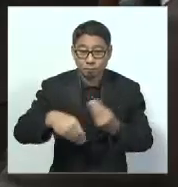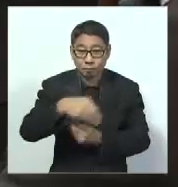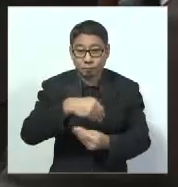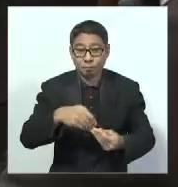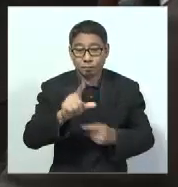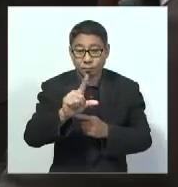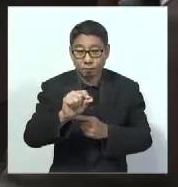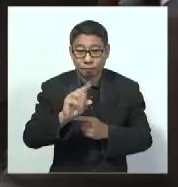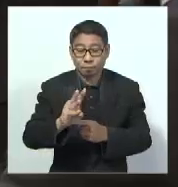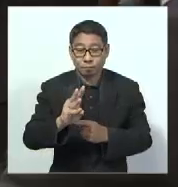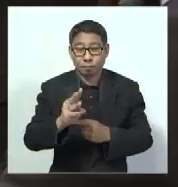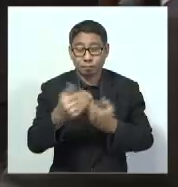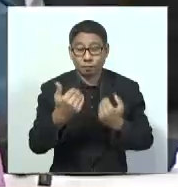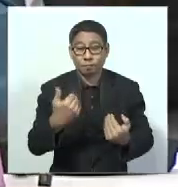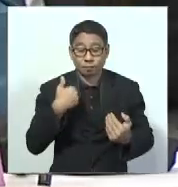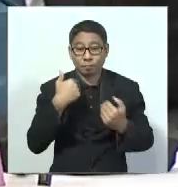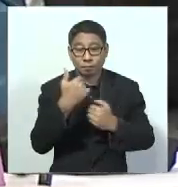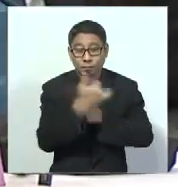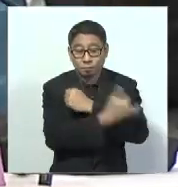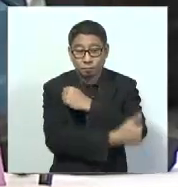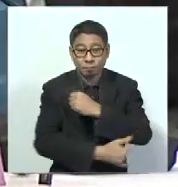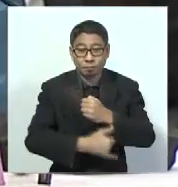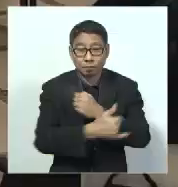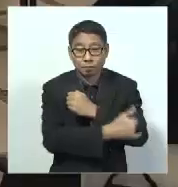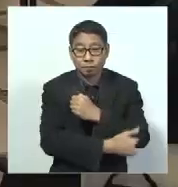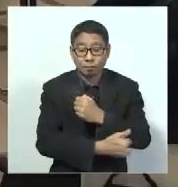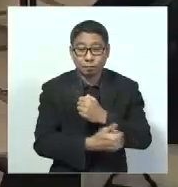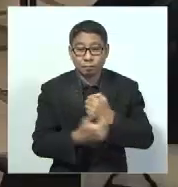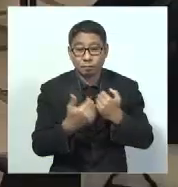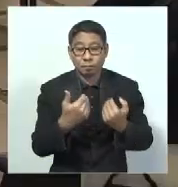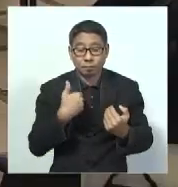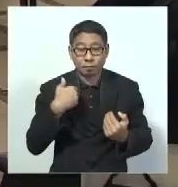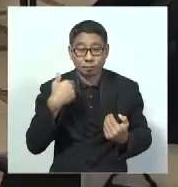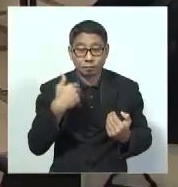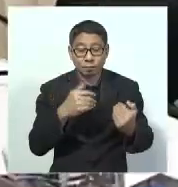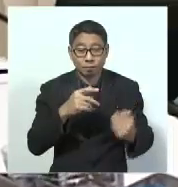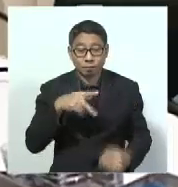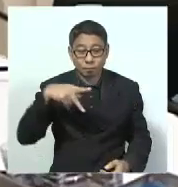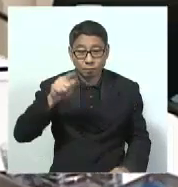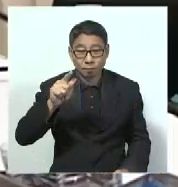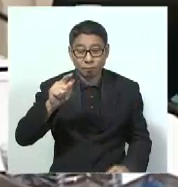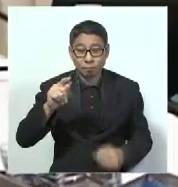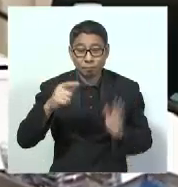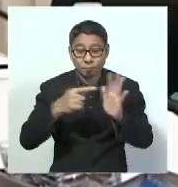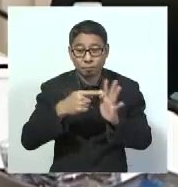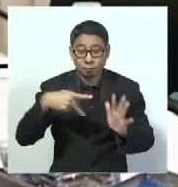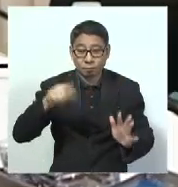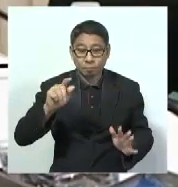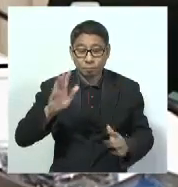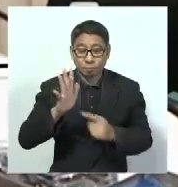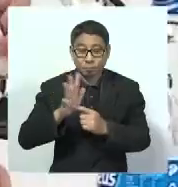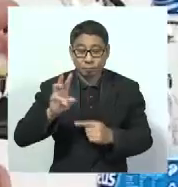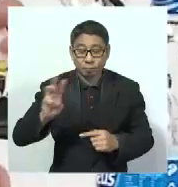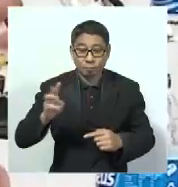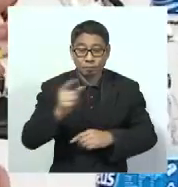ที่26ที่กรุงพอร์ตมอสบี้รัฐเอกราชปาปัวนิวกินีนะครับระหว่างวันที่16ถึ